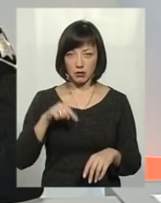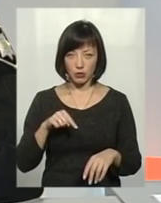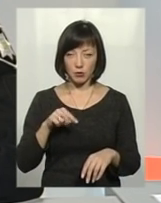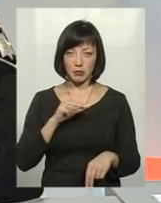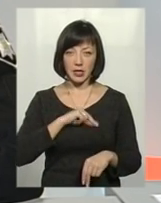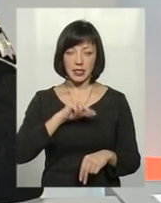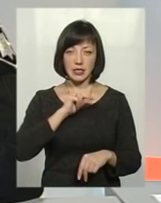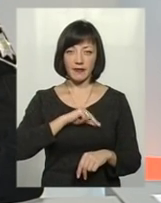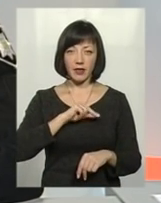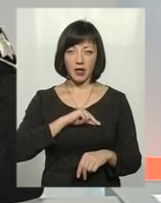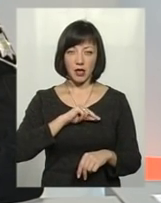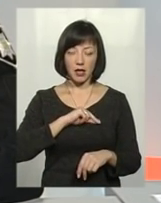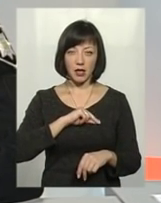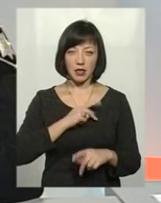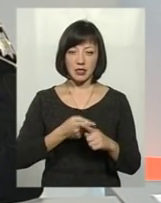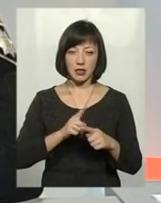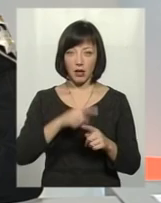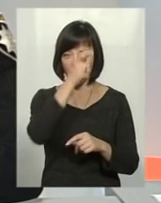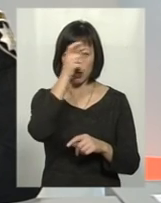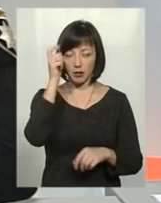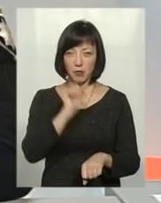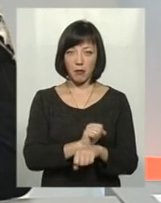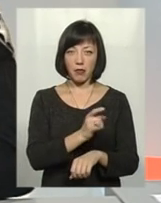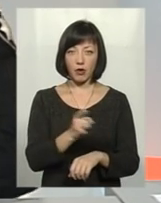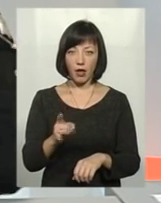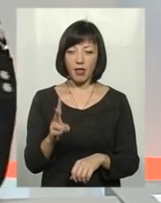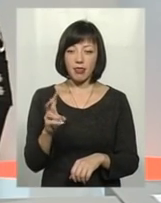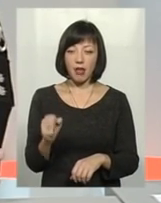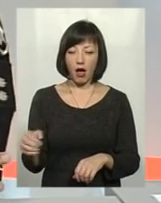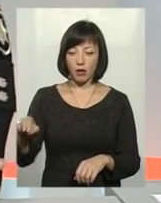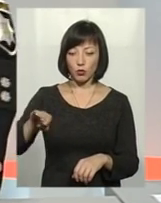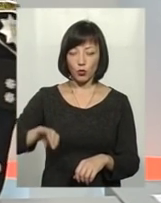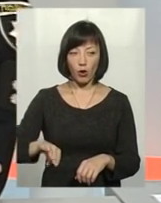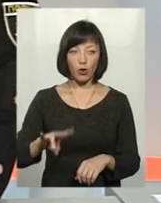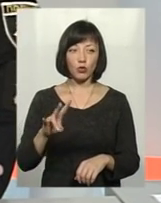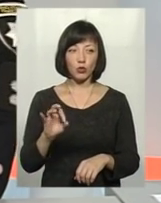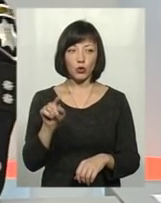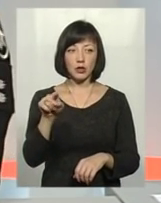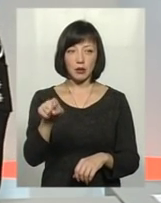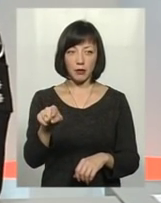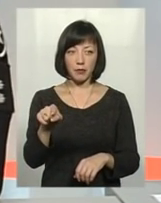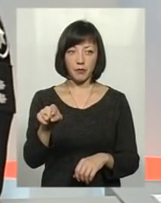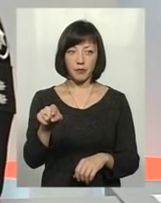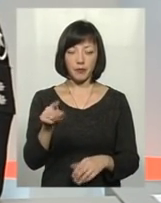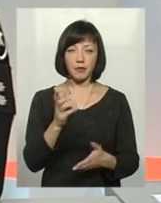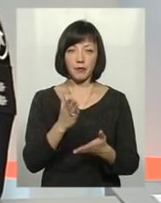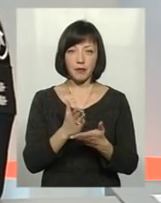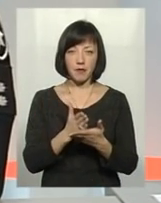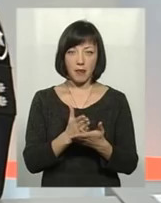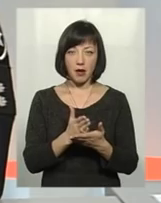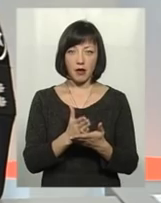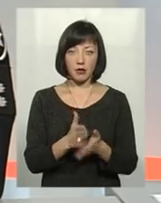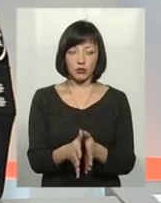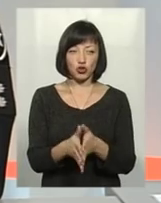працівники цієї академії, вони паркуються на тротуарі, но Там тротуар має